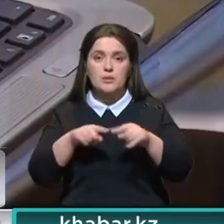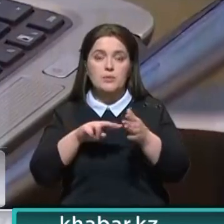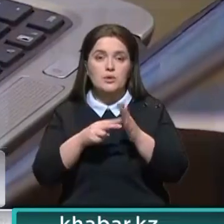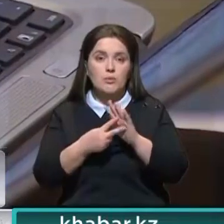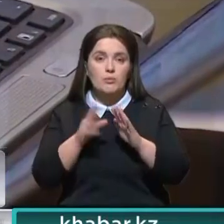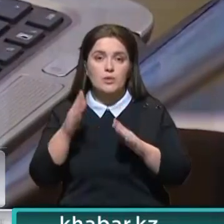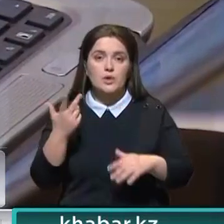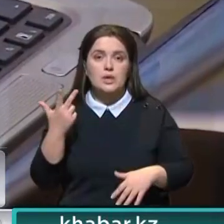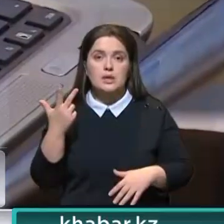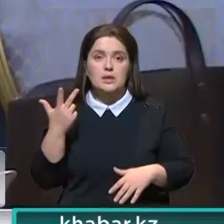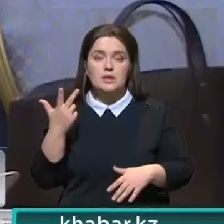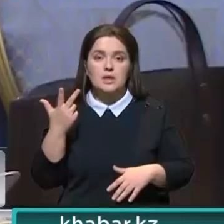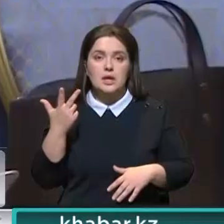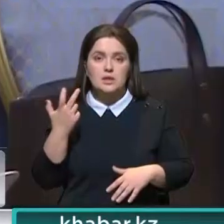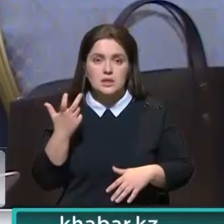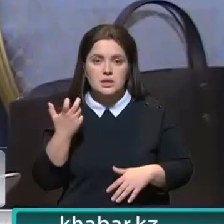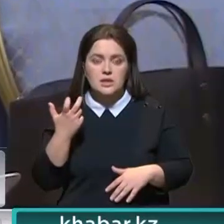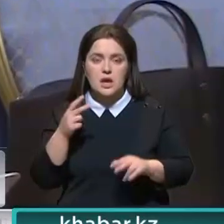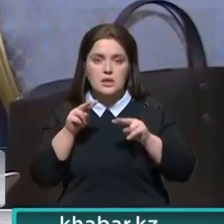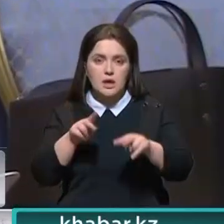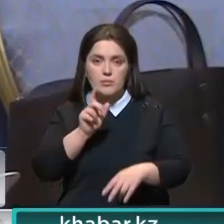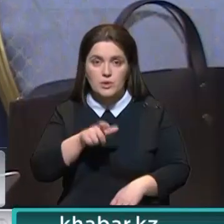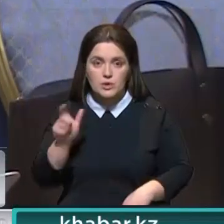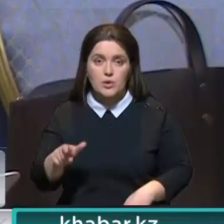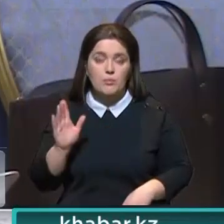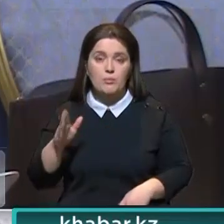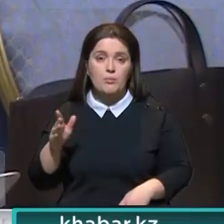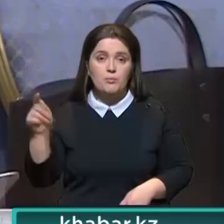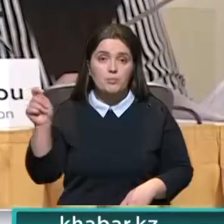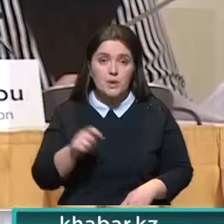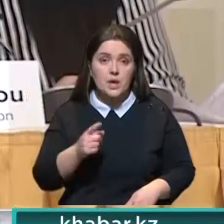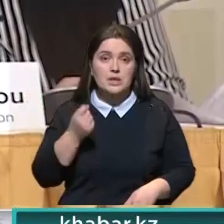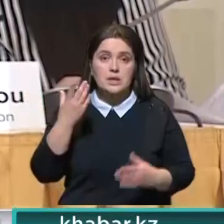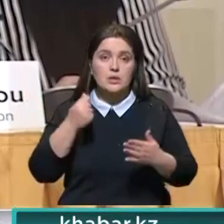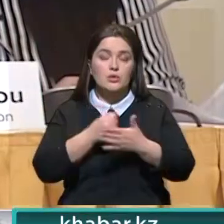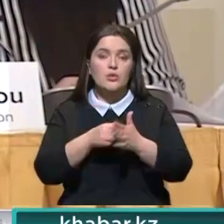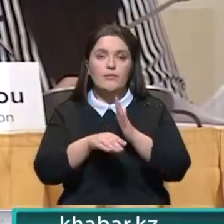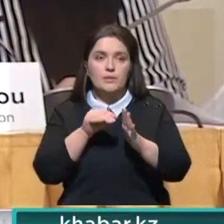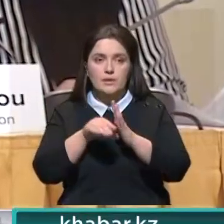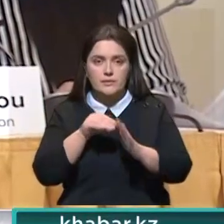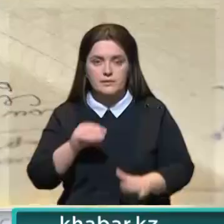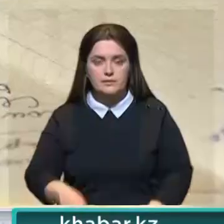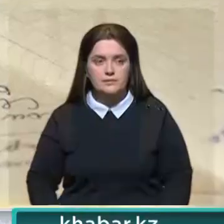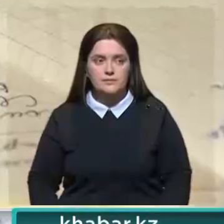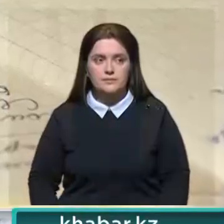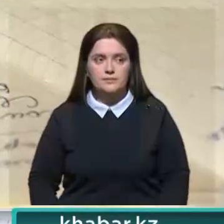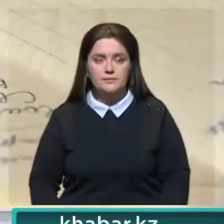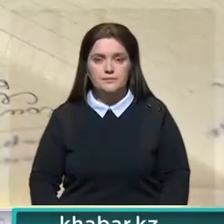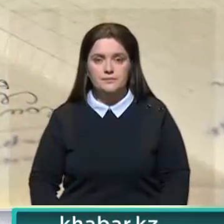также планирует привлечь еще 300 краткосрочных наблюдателей, которые приедут к нам за несколько дней до выборов.